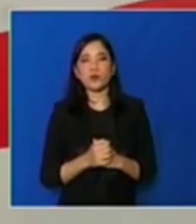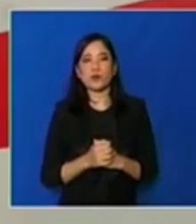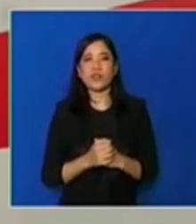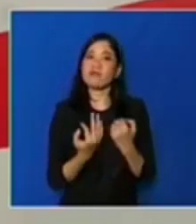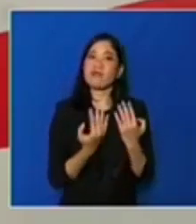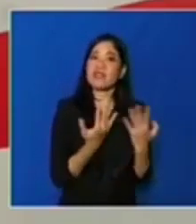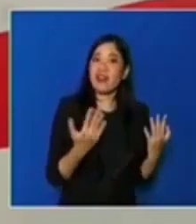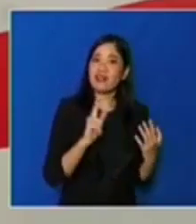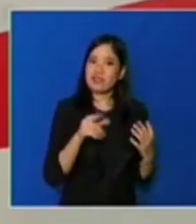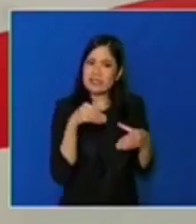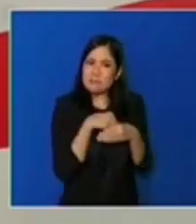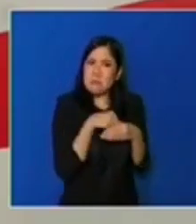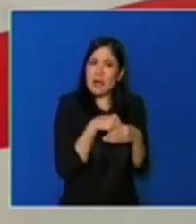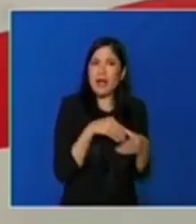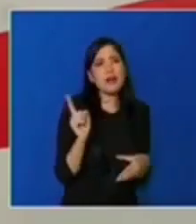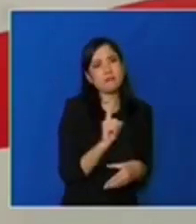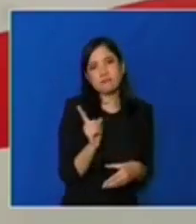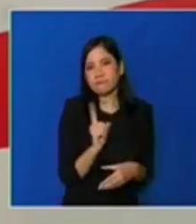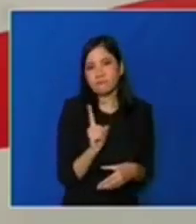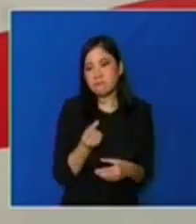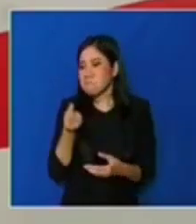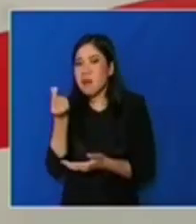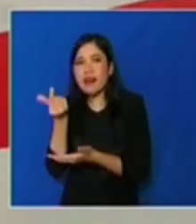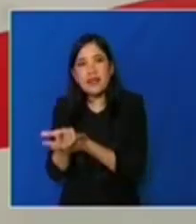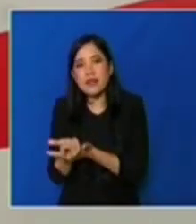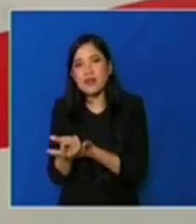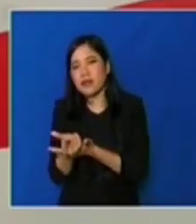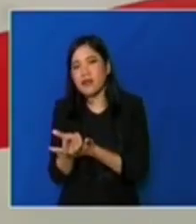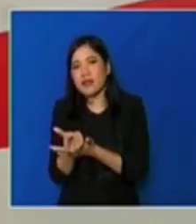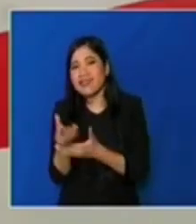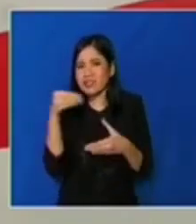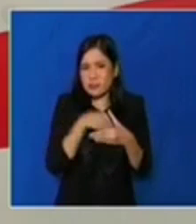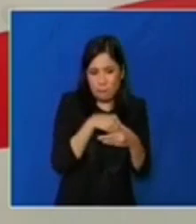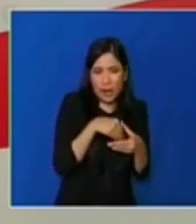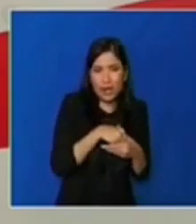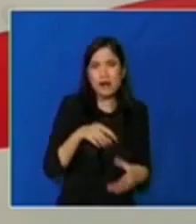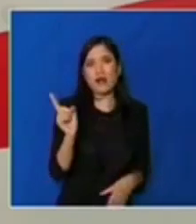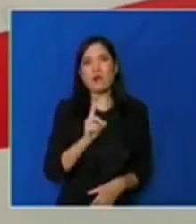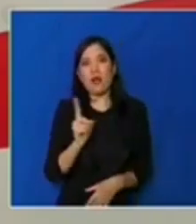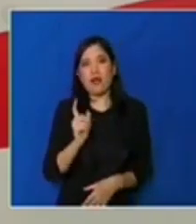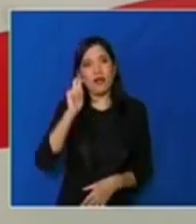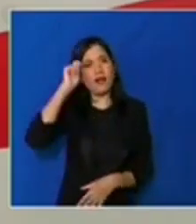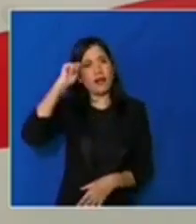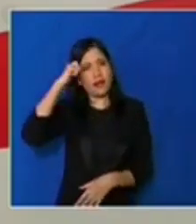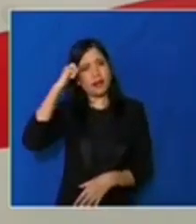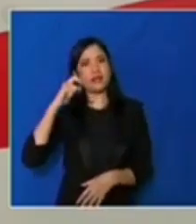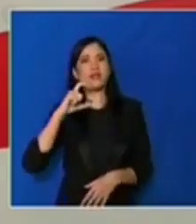menyimpan klorokuin Hai membeli klorokuin dan menyimpannya ingat